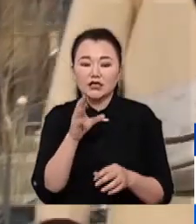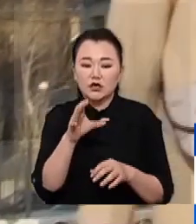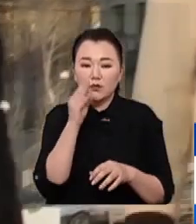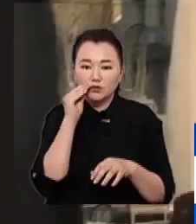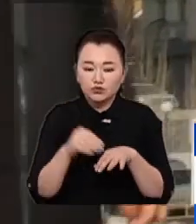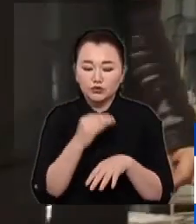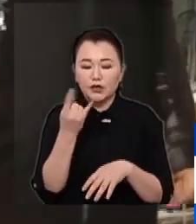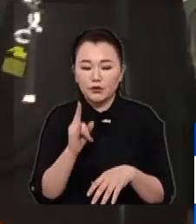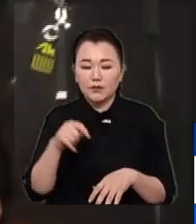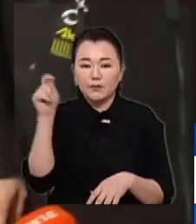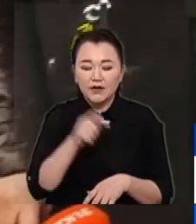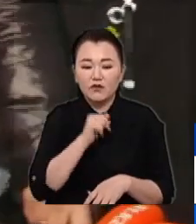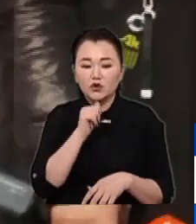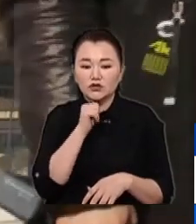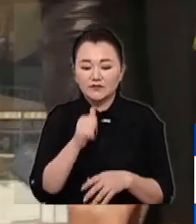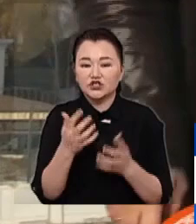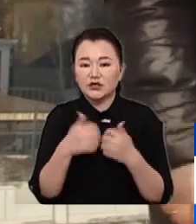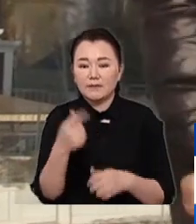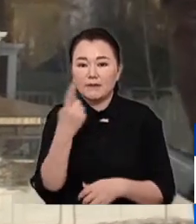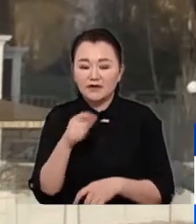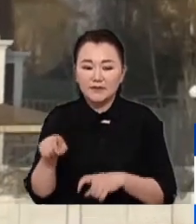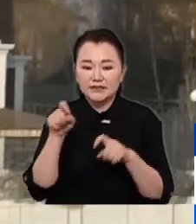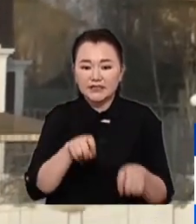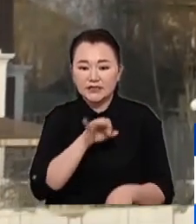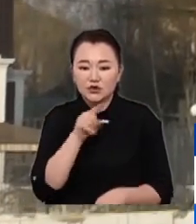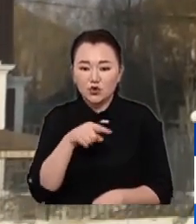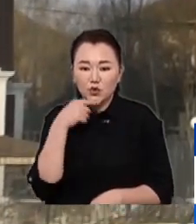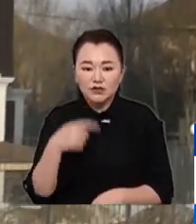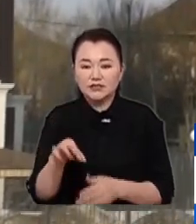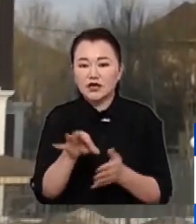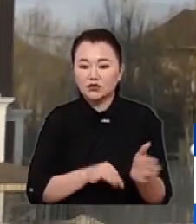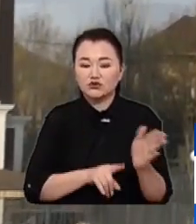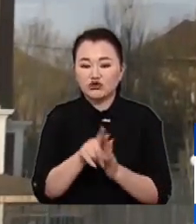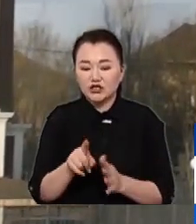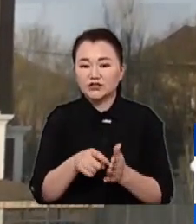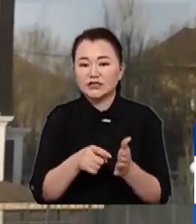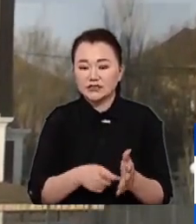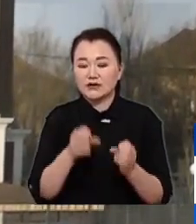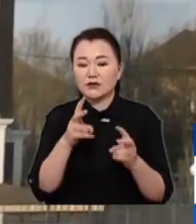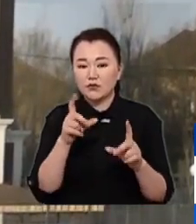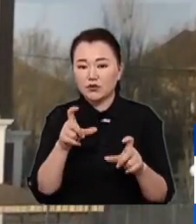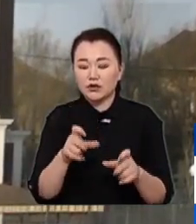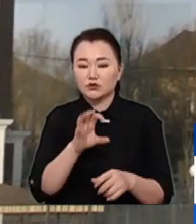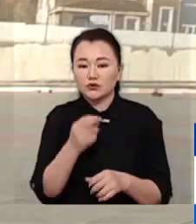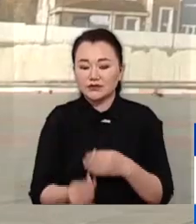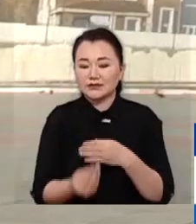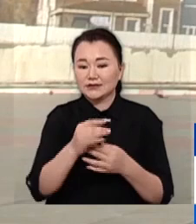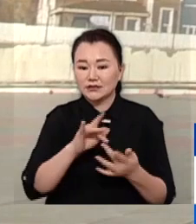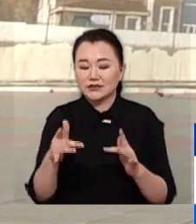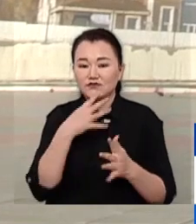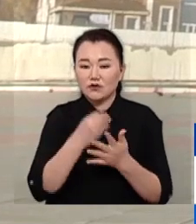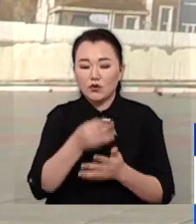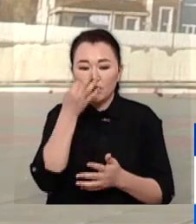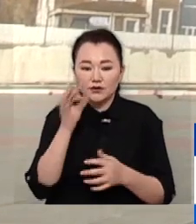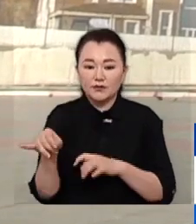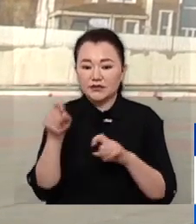и ребенком приехала в Кустанай в числе первых переселенцев из России и сразу же начала делиться как блогер в социальных сетях своим опытом